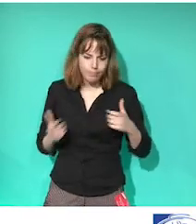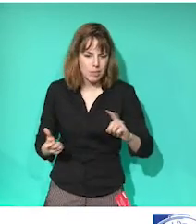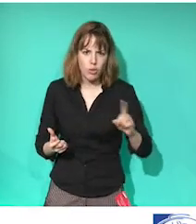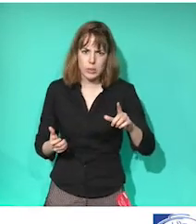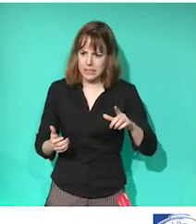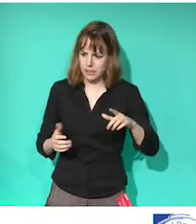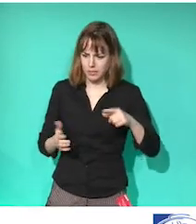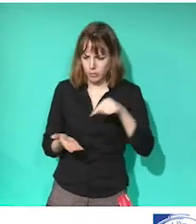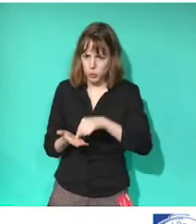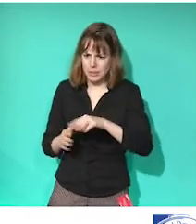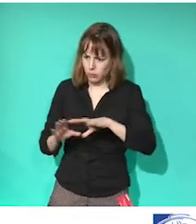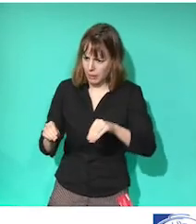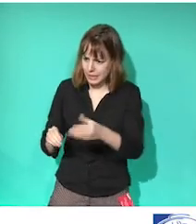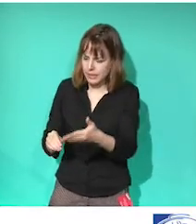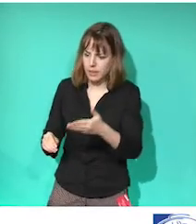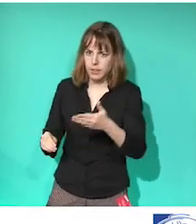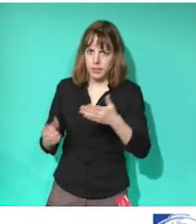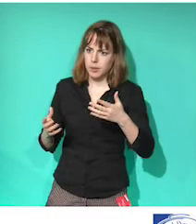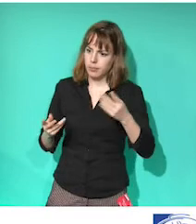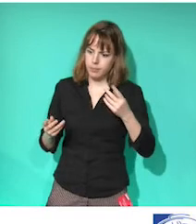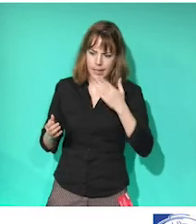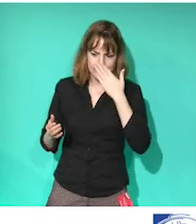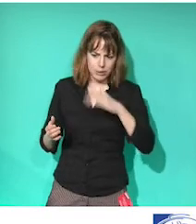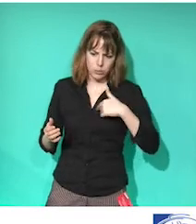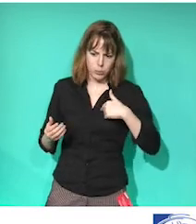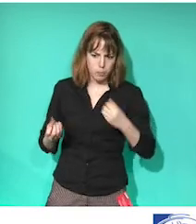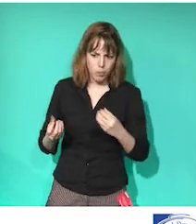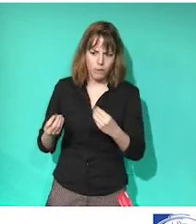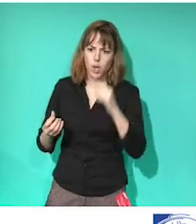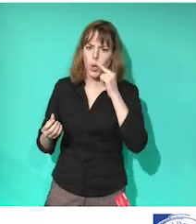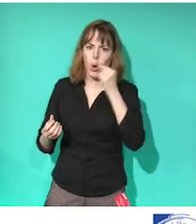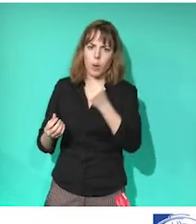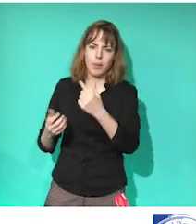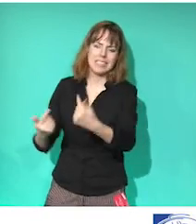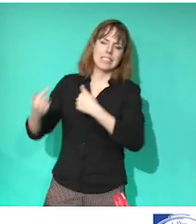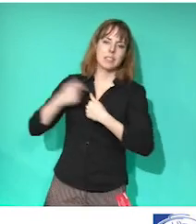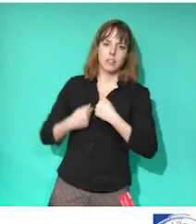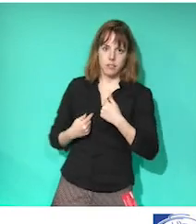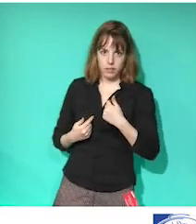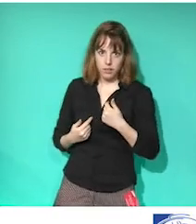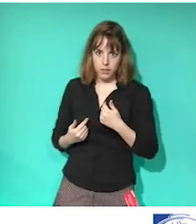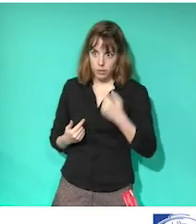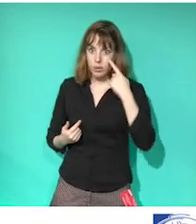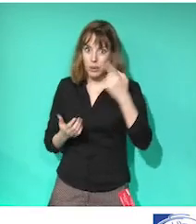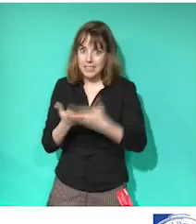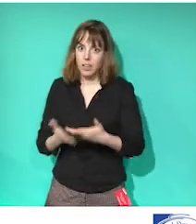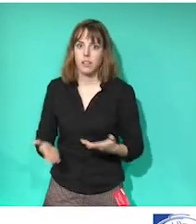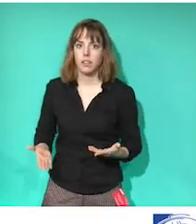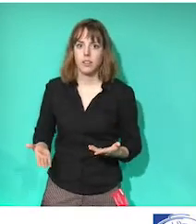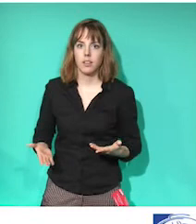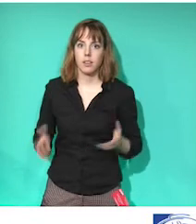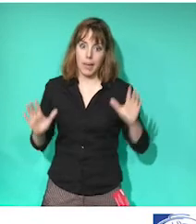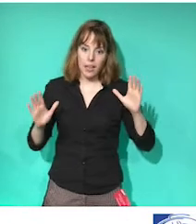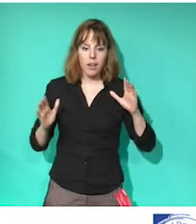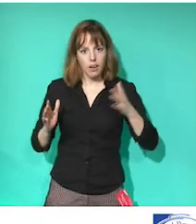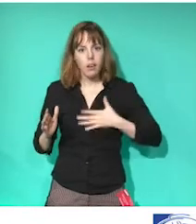attitude a pu conduire à cette agression sexuelle. Les femmes, dans le sexisme quotidien qu'elles subissent, ont eu,